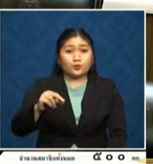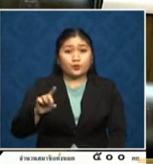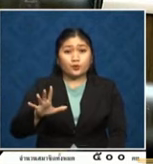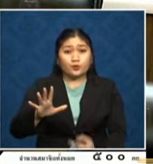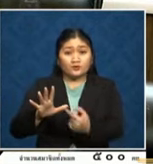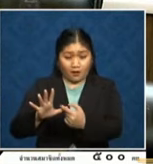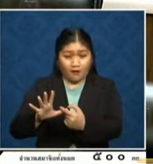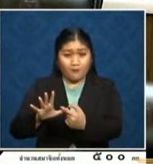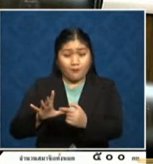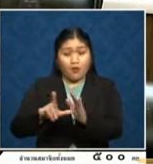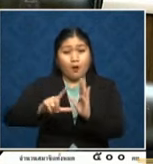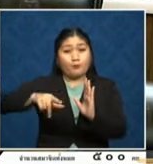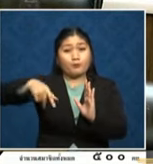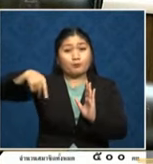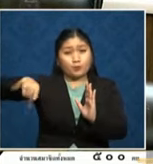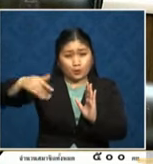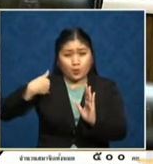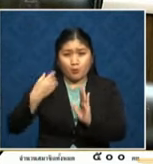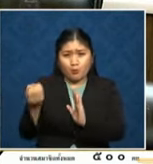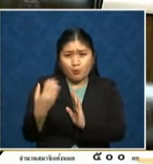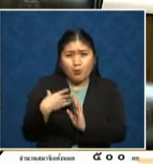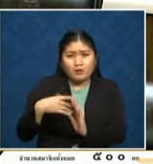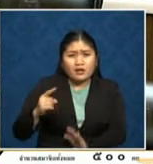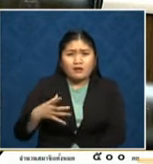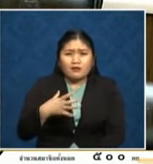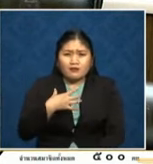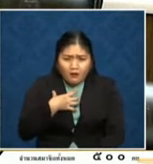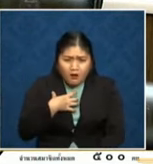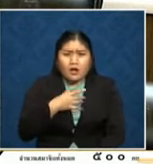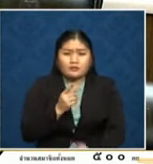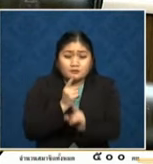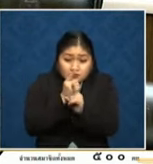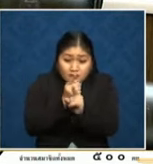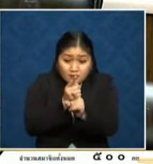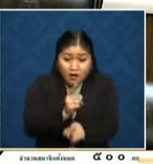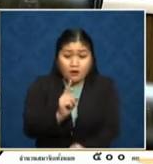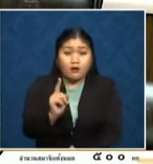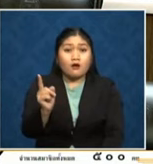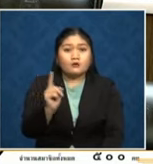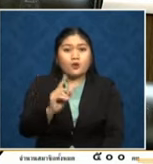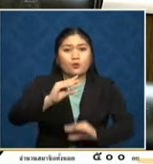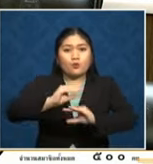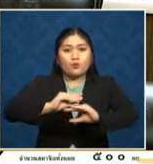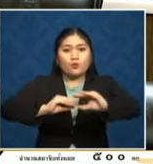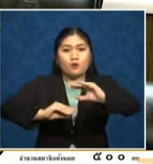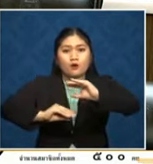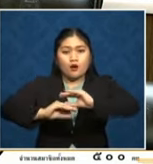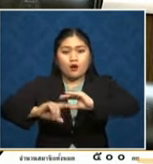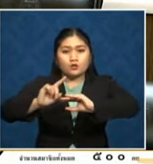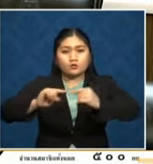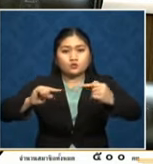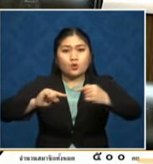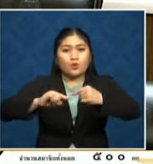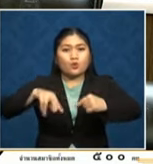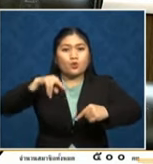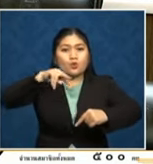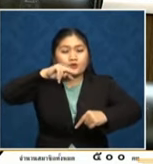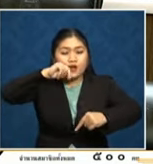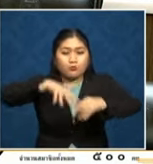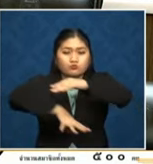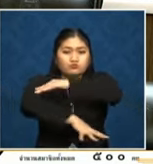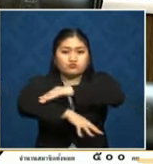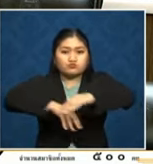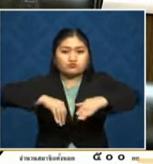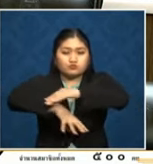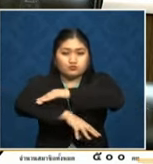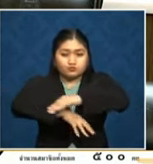ว่าทางเทศบาลนะครับให้มาติดตามความคืบหน้าโครงการก่อสร้างระบบสูบน้ำด้วยพลังงาน